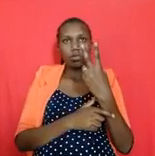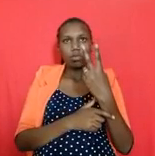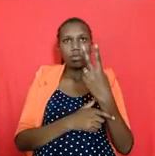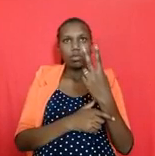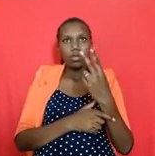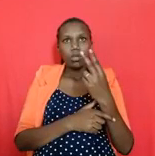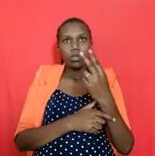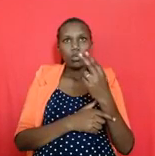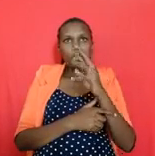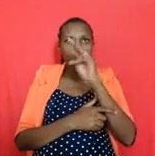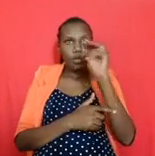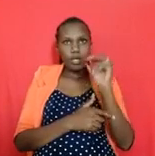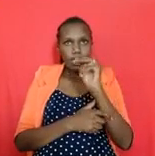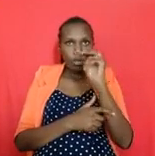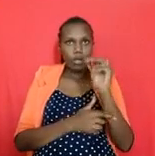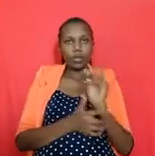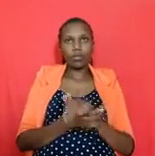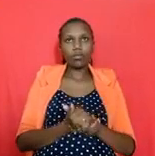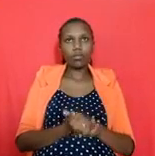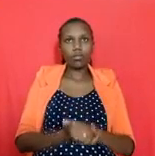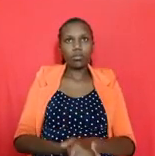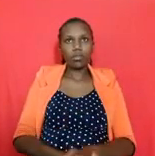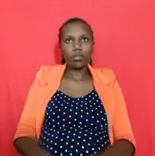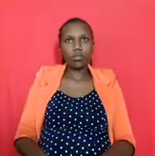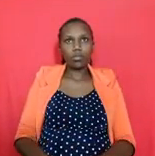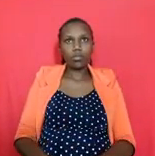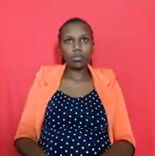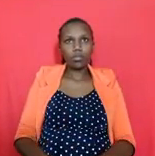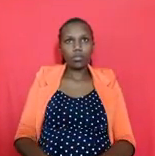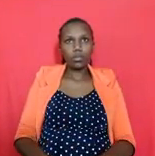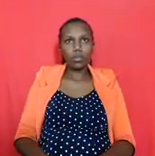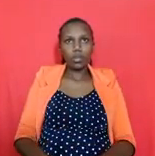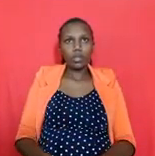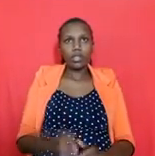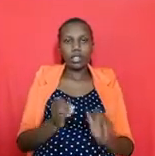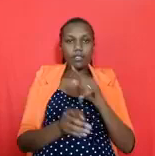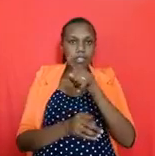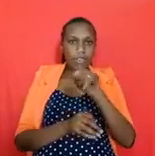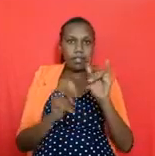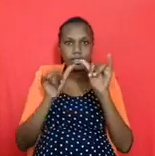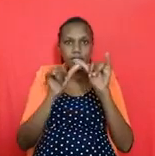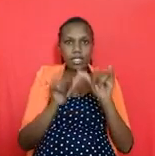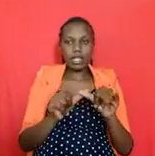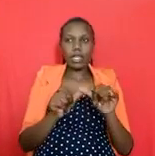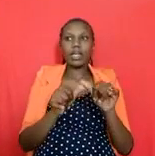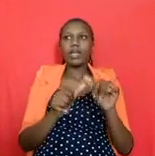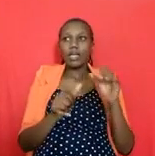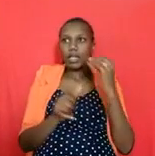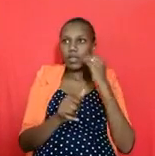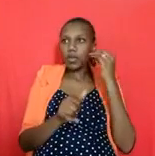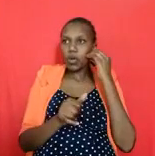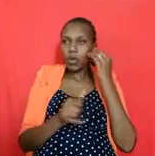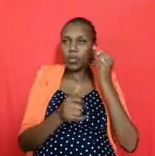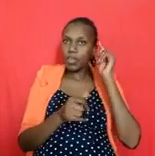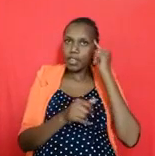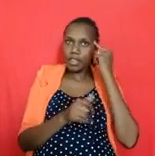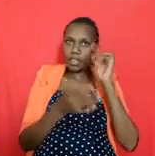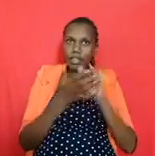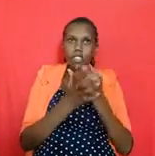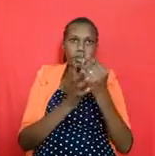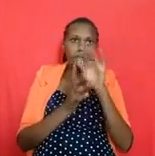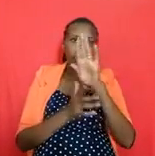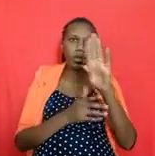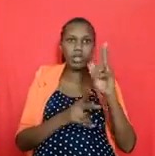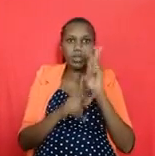milioni 2 na ngiri 400 andu ndirona no maracokagia ngatho ungikorwo we urari nyumba wiciritie ati tuvesa twaku wiigire ri